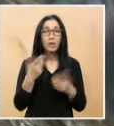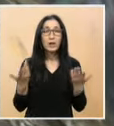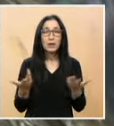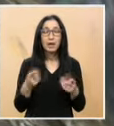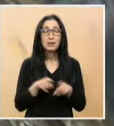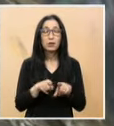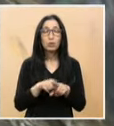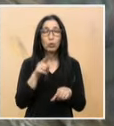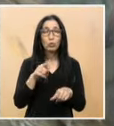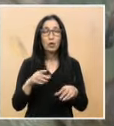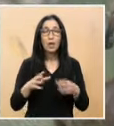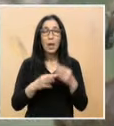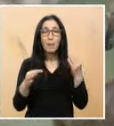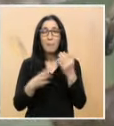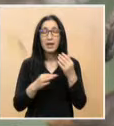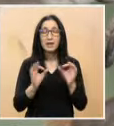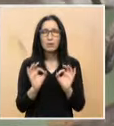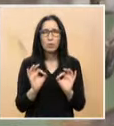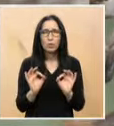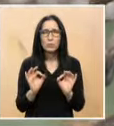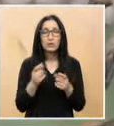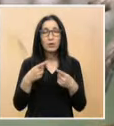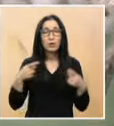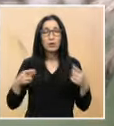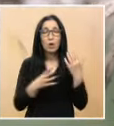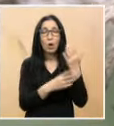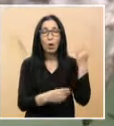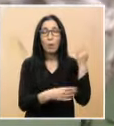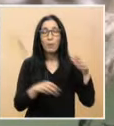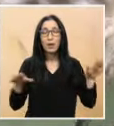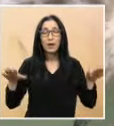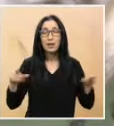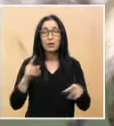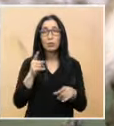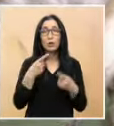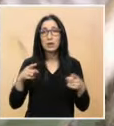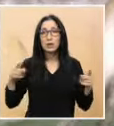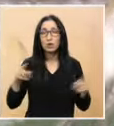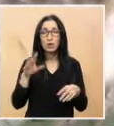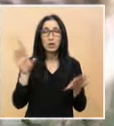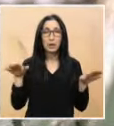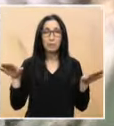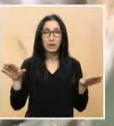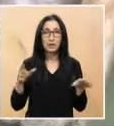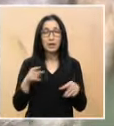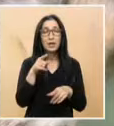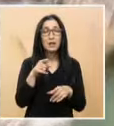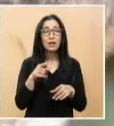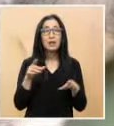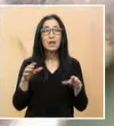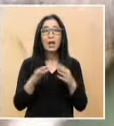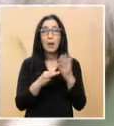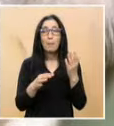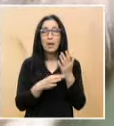е така, защото нейното оперение е много специфично. Различно е от оперението на другите видове птици, които познаваме. Техните пера